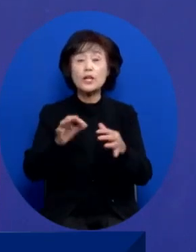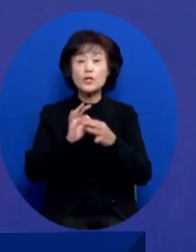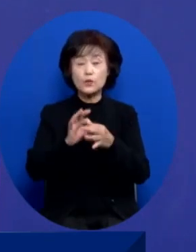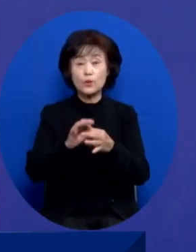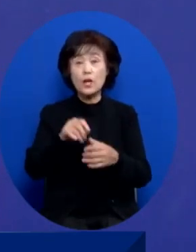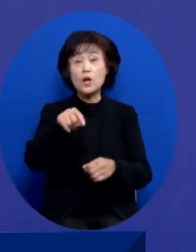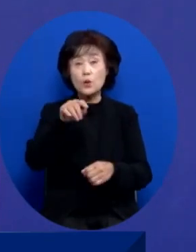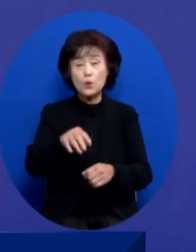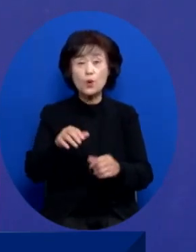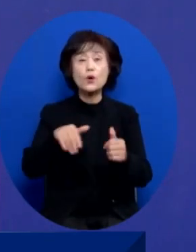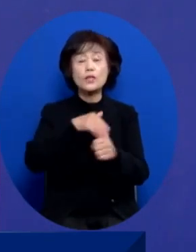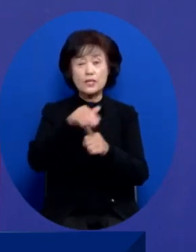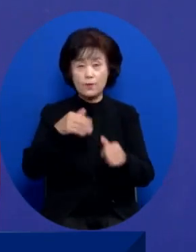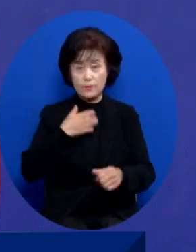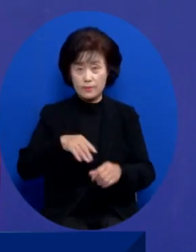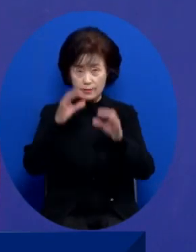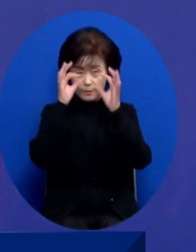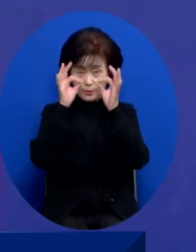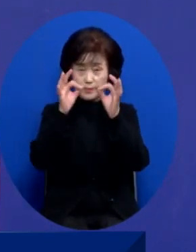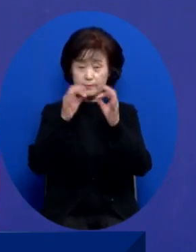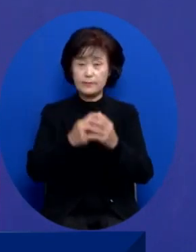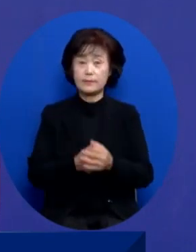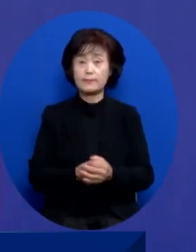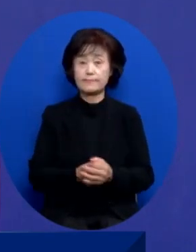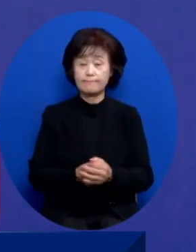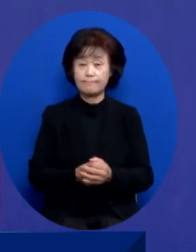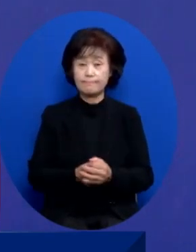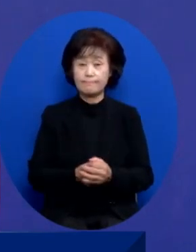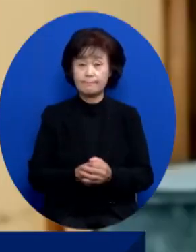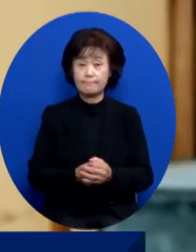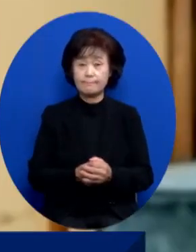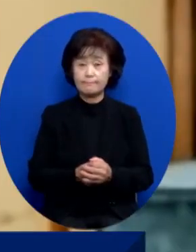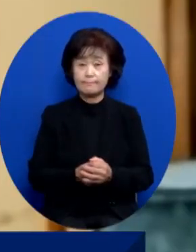들어보겠습니다. 인솔자님 당시 상황 어땠습니까?